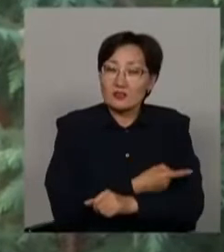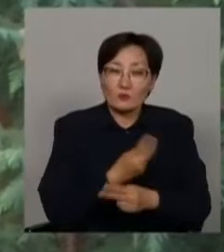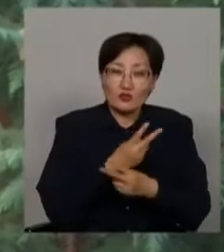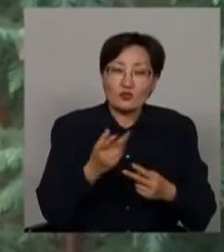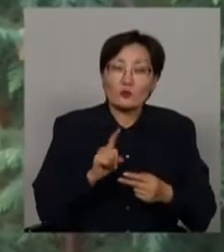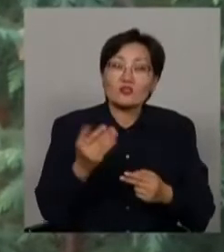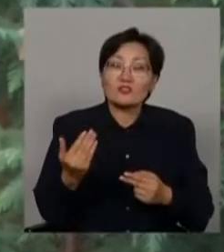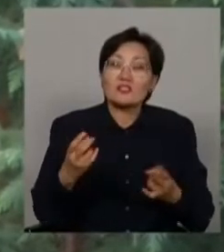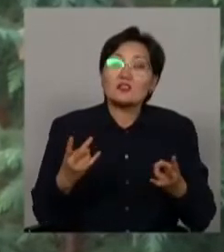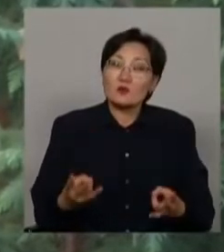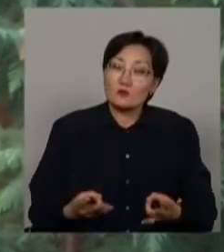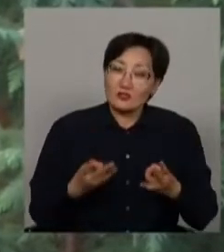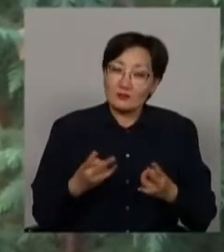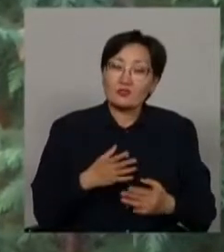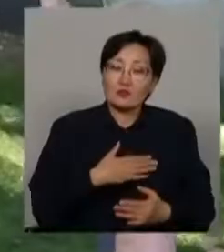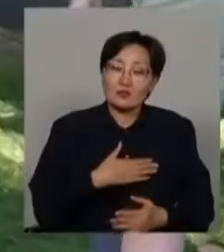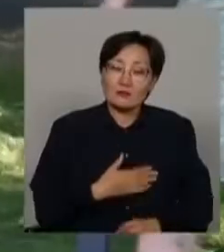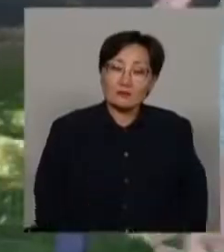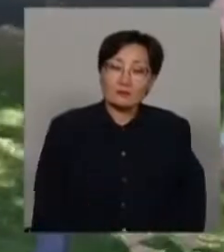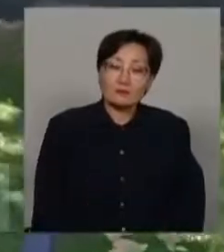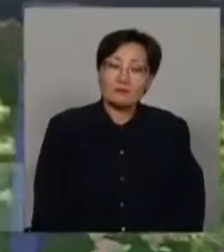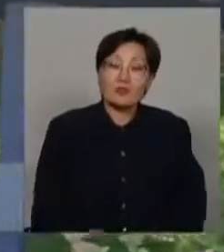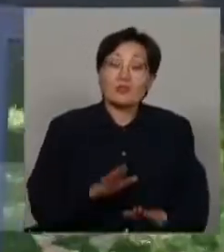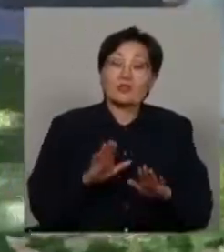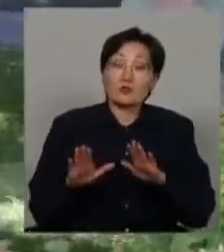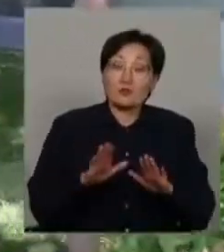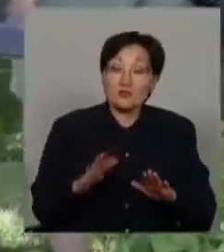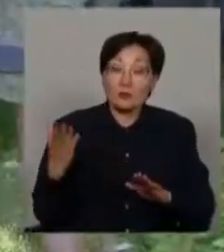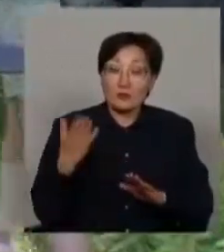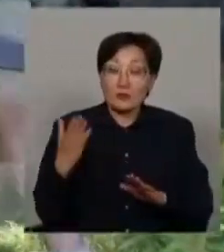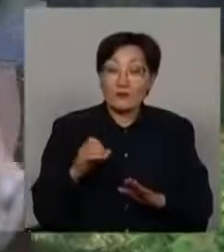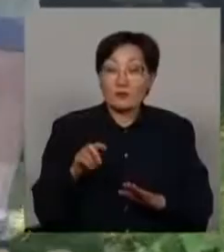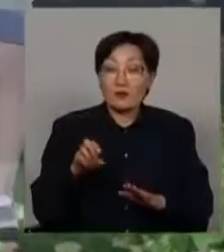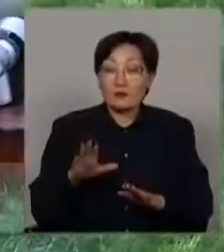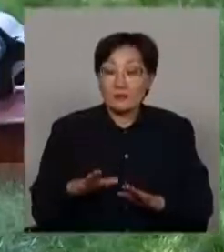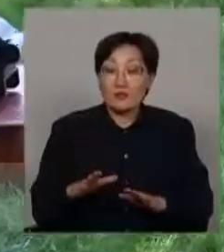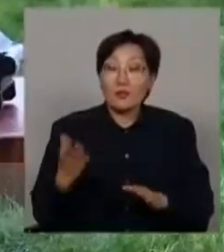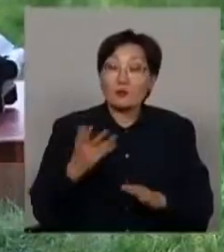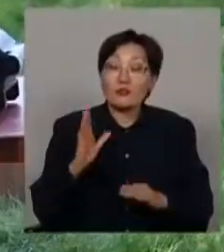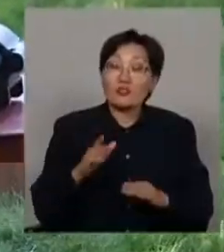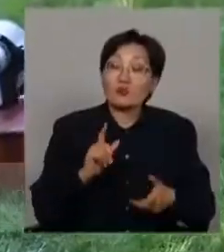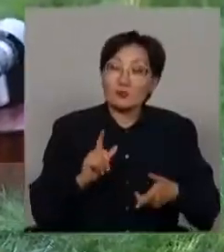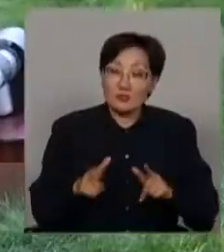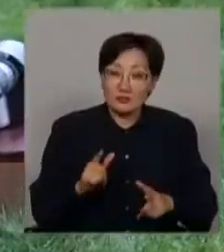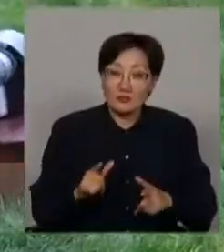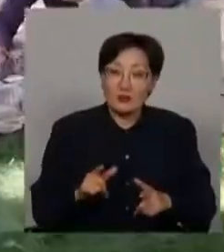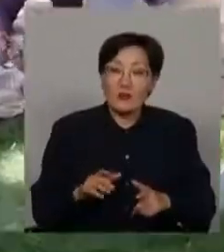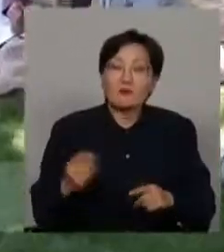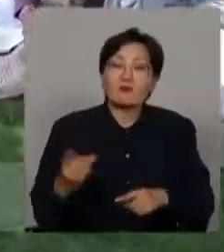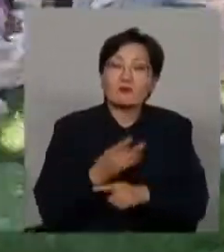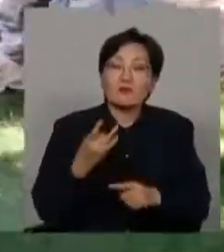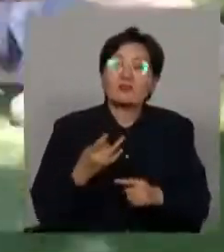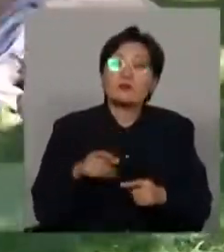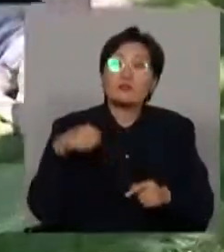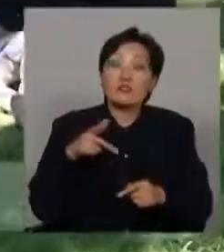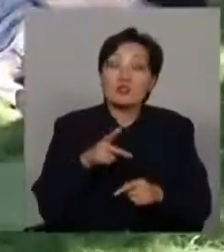на то, что у них очень хрупкая душа. А для режиссера сериала Улжаса Ермекбаева сериал станет настоящим веб-дебютом. Он